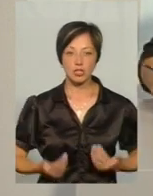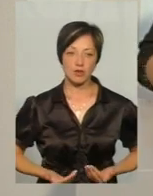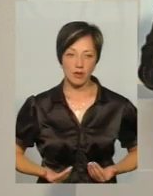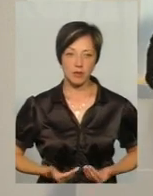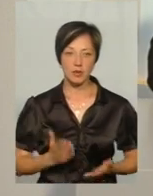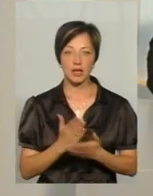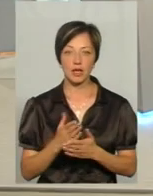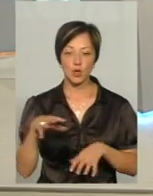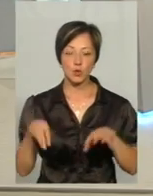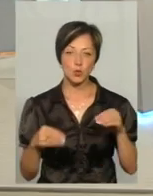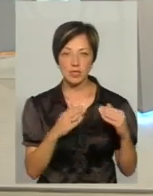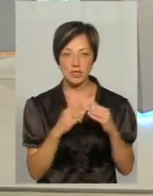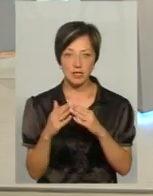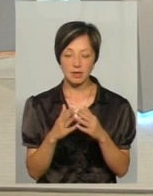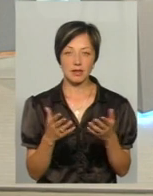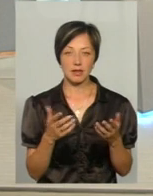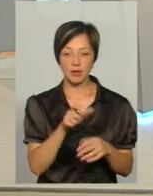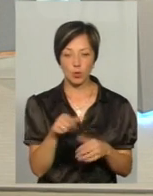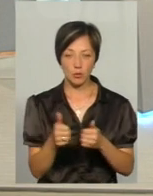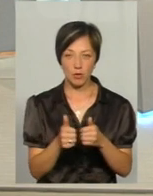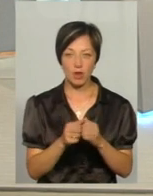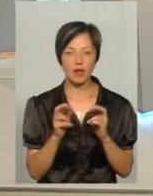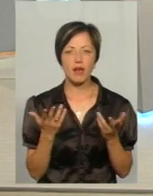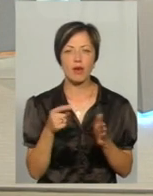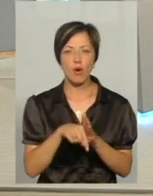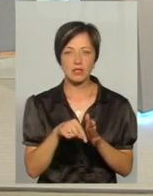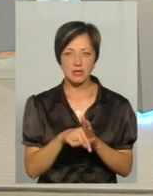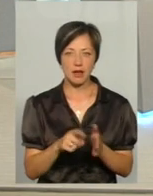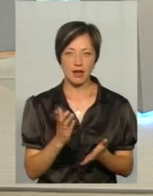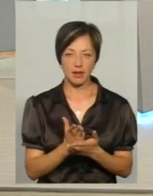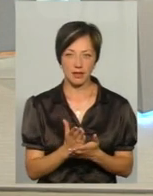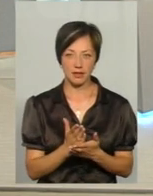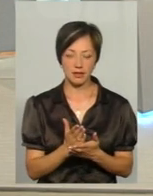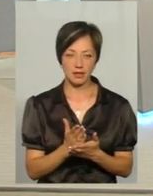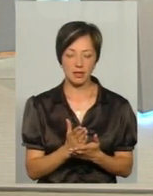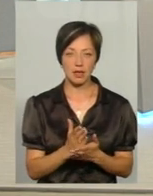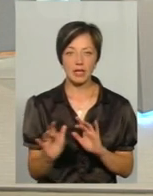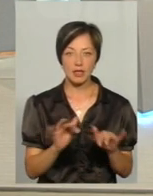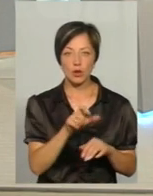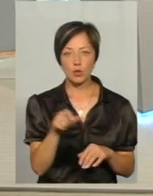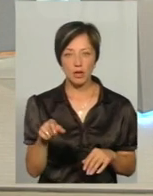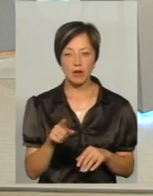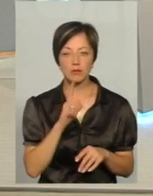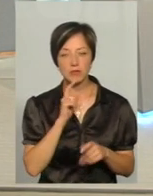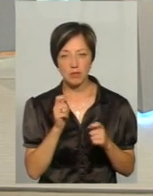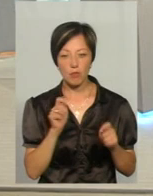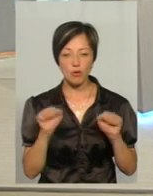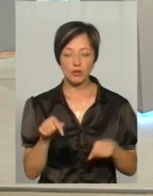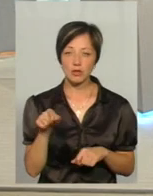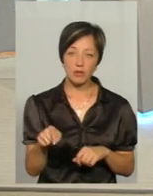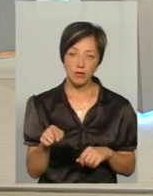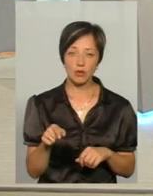же ж є сусіди, односельчани. Які дії людей мають наштовхнути на те, що,